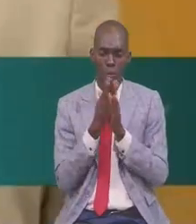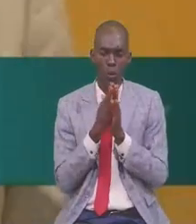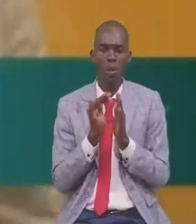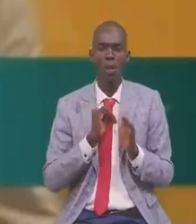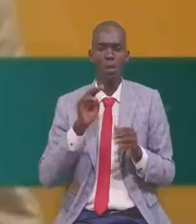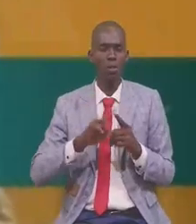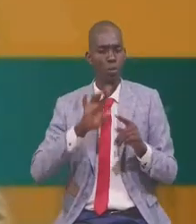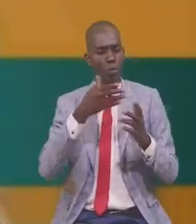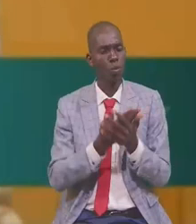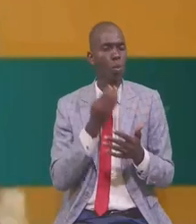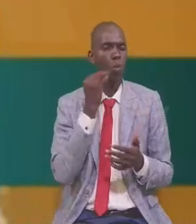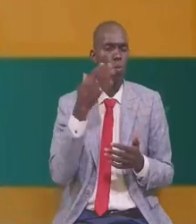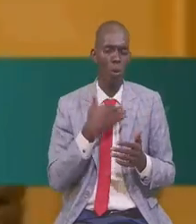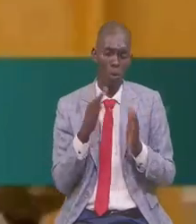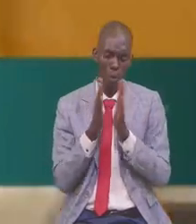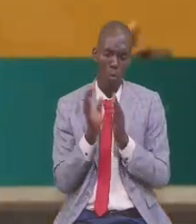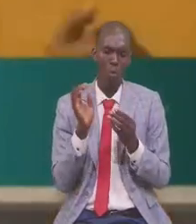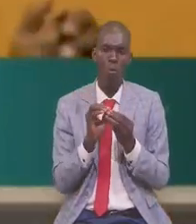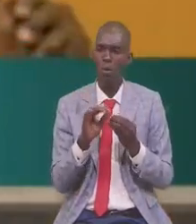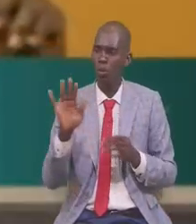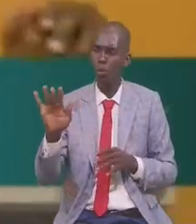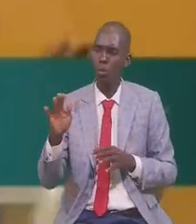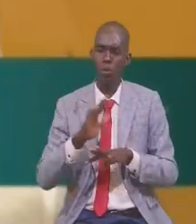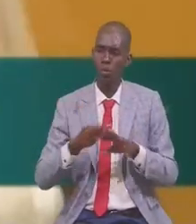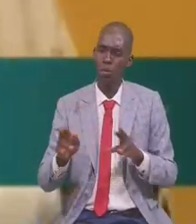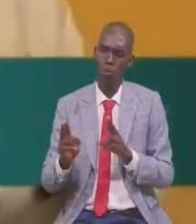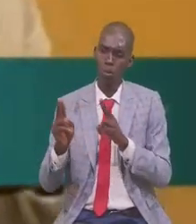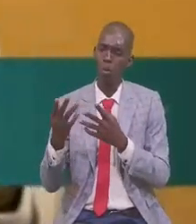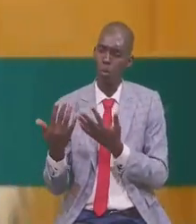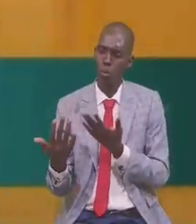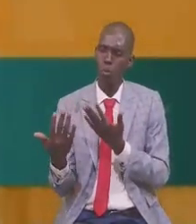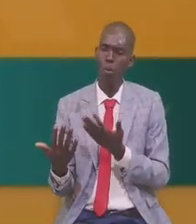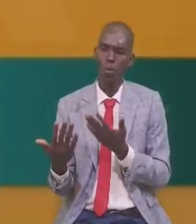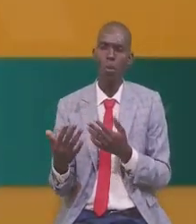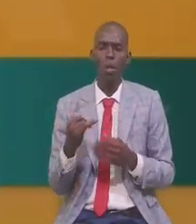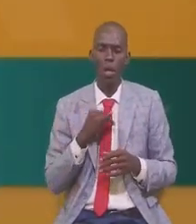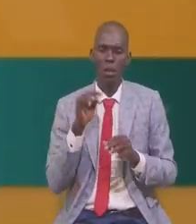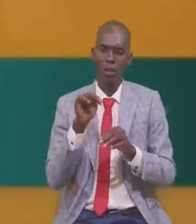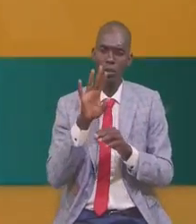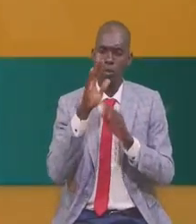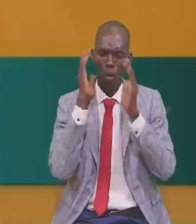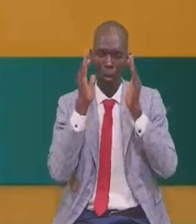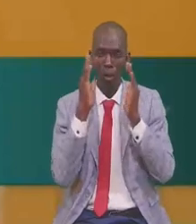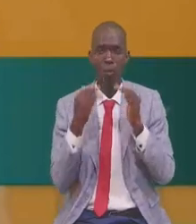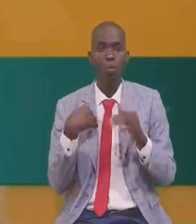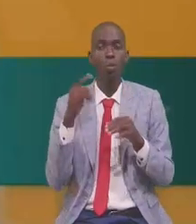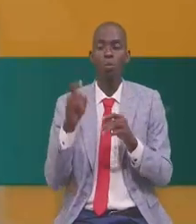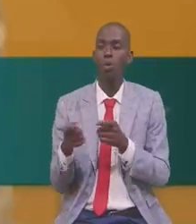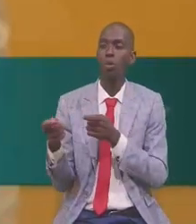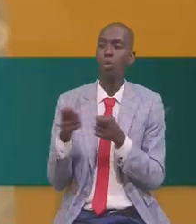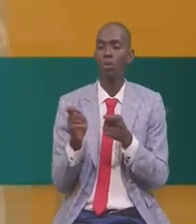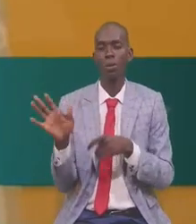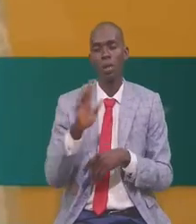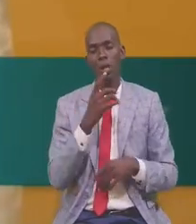et prier vraiment sur ce que j'ai entendu. Oh, s'il te plaît, j'ai besoin de ton attention maintenant. Nous devons dompter leur langue.